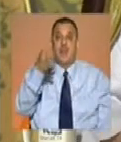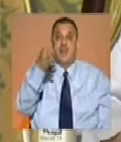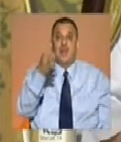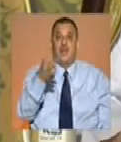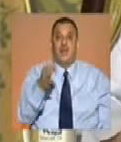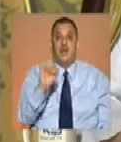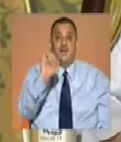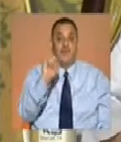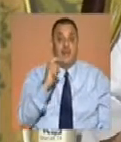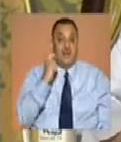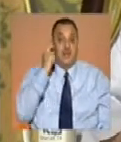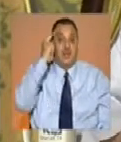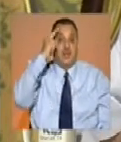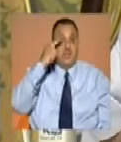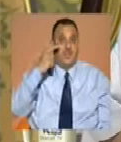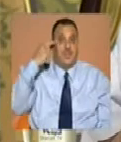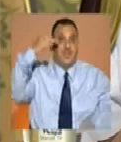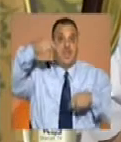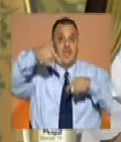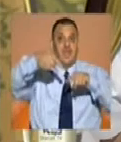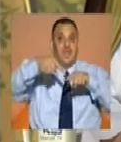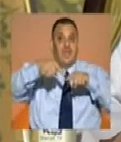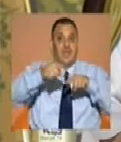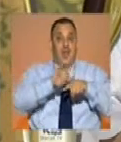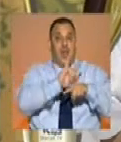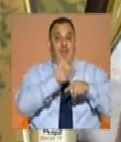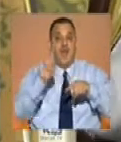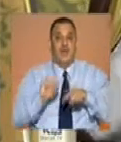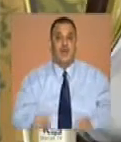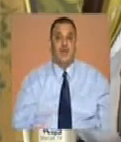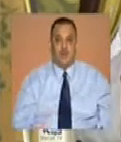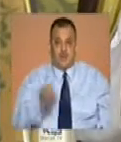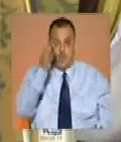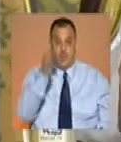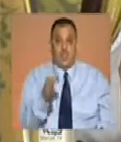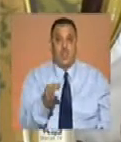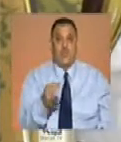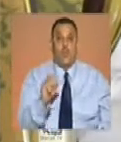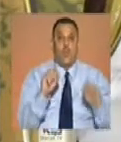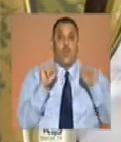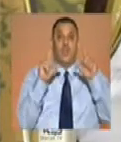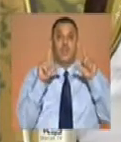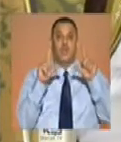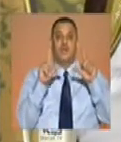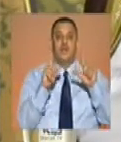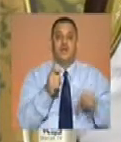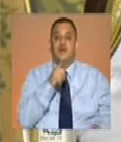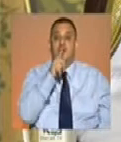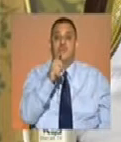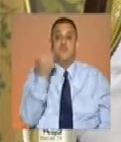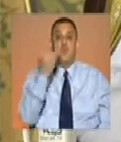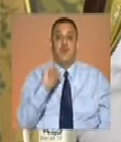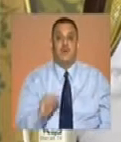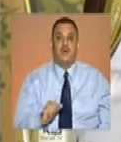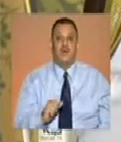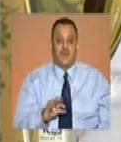احمد عندك وسواس، وان قلت لي ليس عندي وسواس، لا هو عندك وسواس واضح أخي الفاضل. بالنسبة